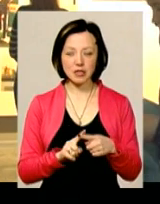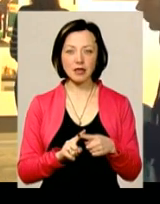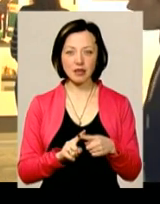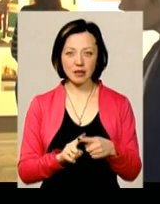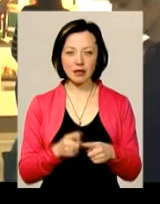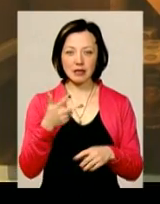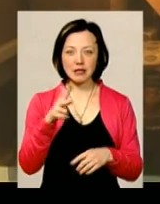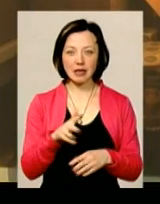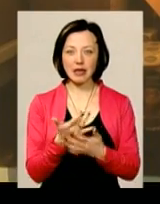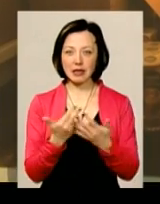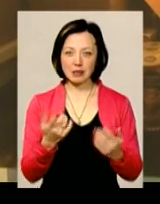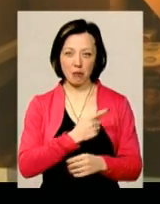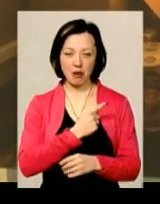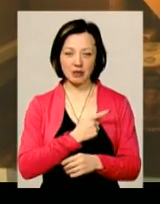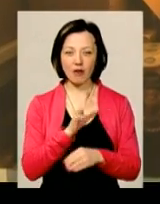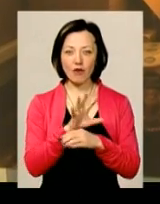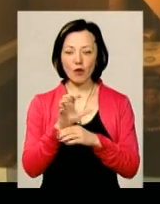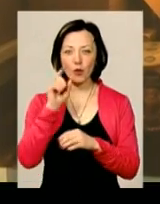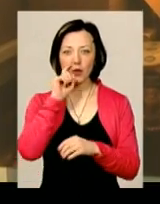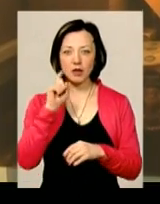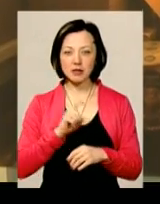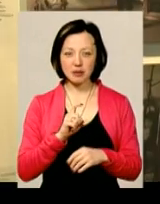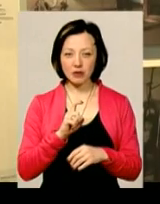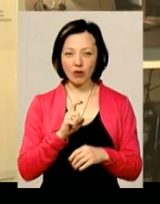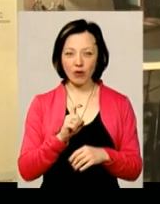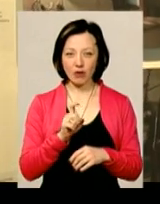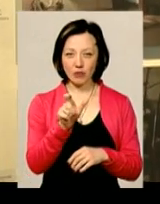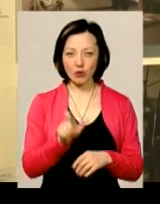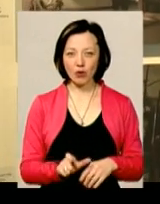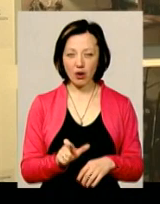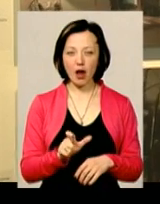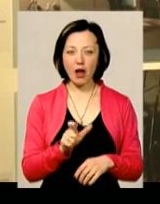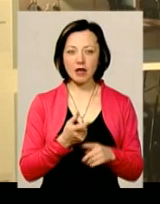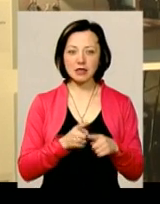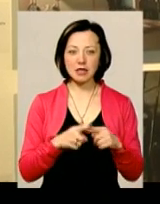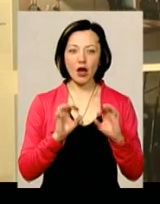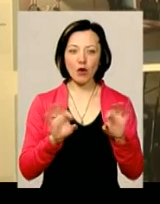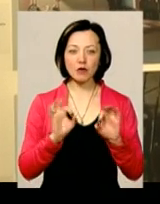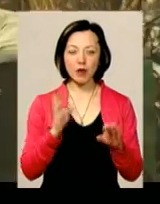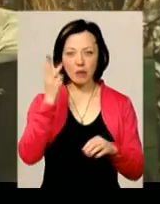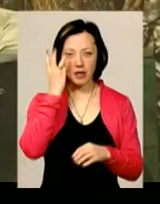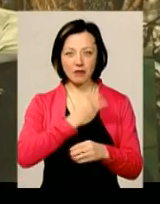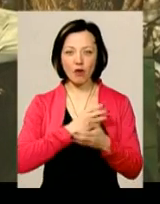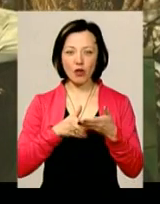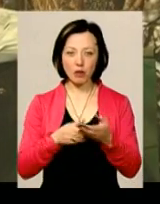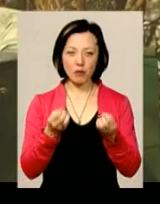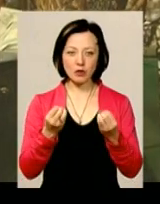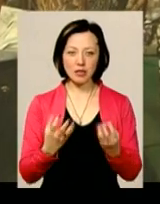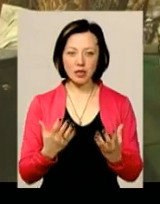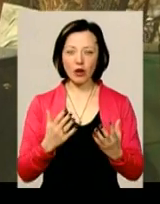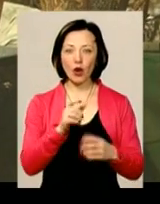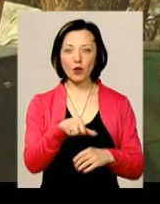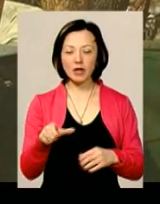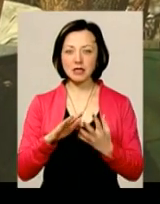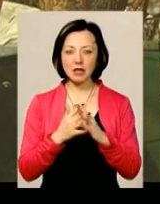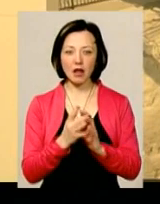3 різних майстри. Світлини українського фотографа Валерія Мілосердова – це розповідь про будні хмельницьких волонтерів і простих людей із села Розсоша,